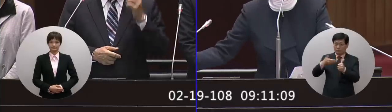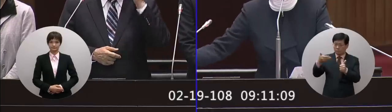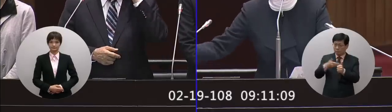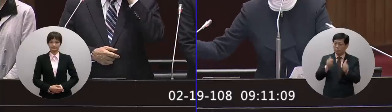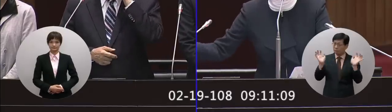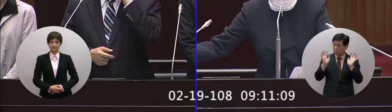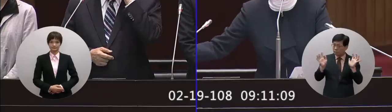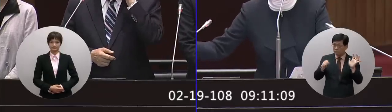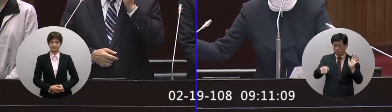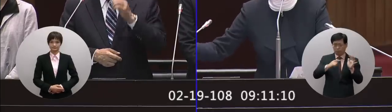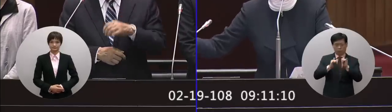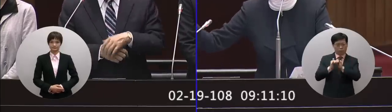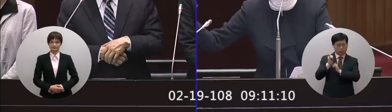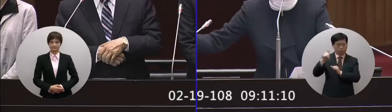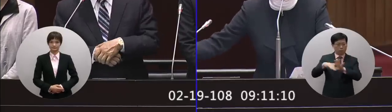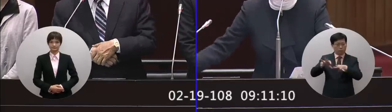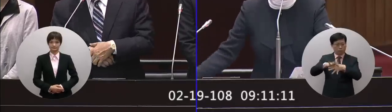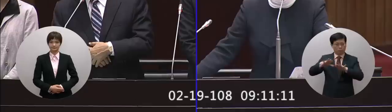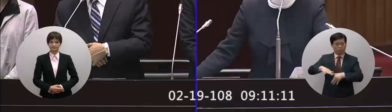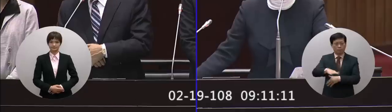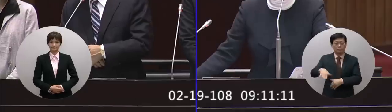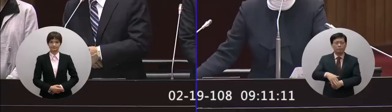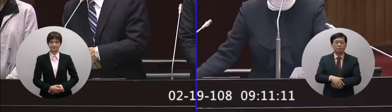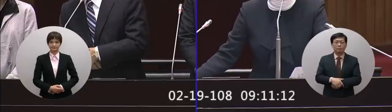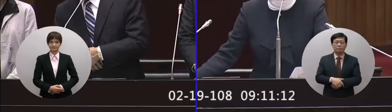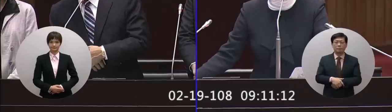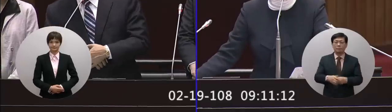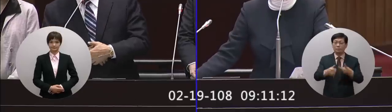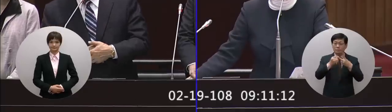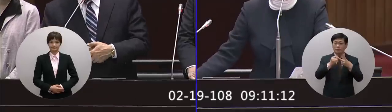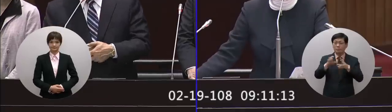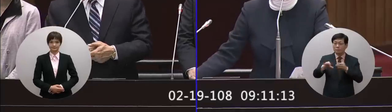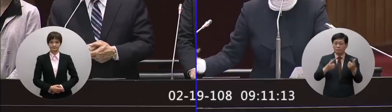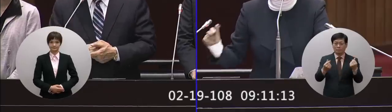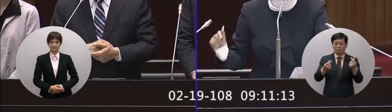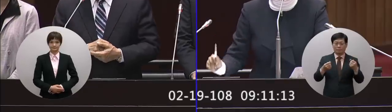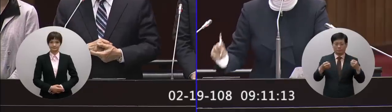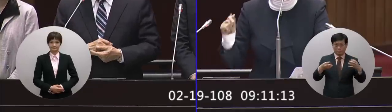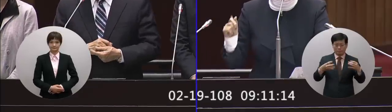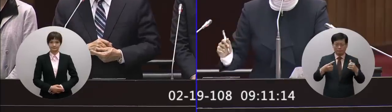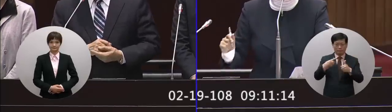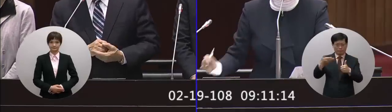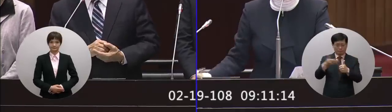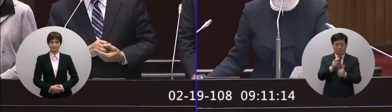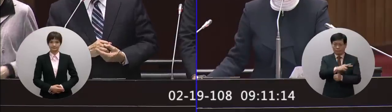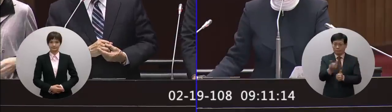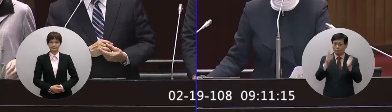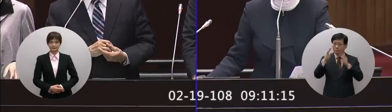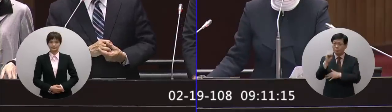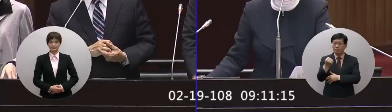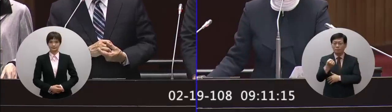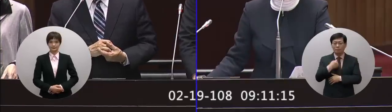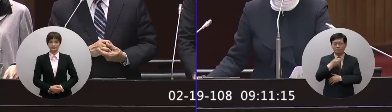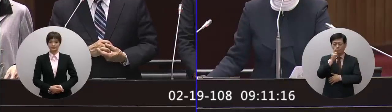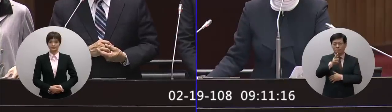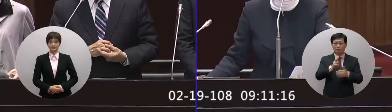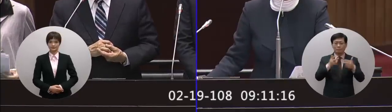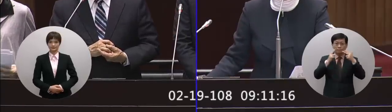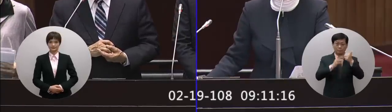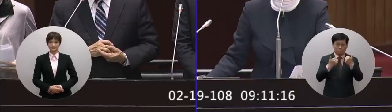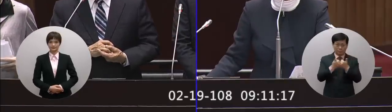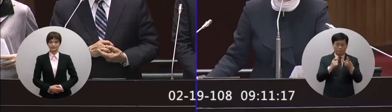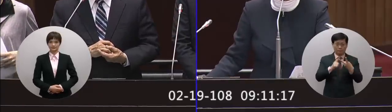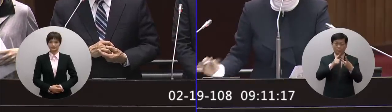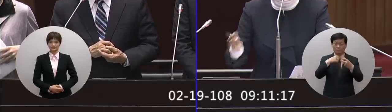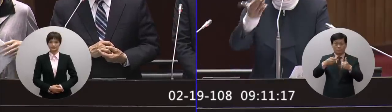我们孩童的历史文化现场。那么第二份资料，我要跟你谈的是教育的转型正义。我请圆明会主委还有